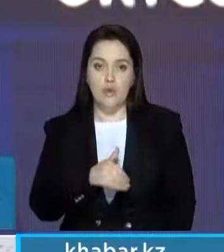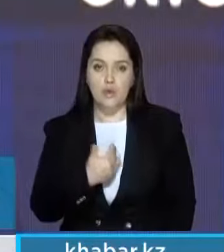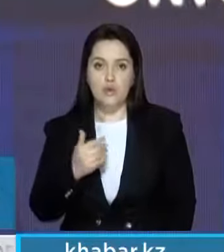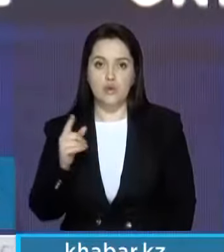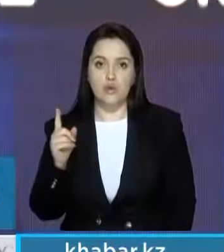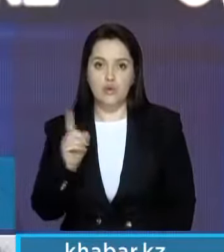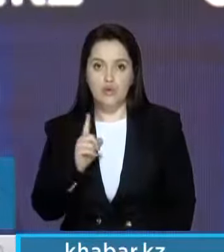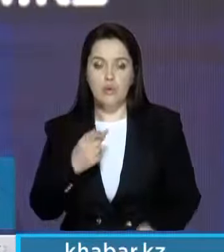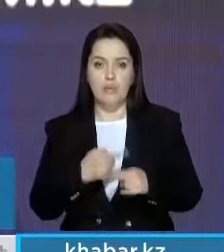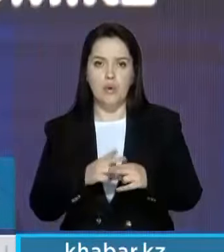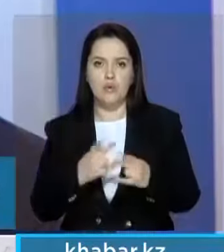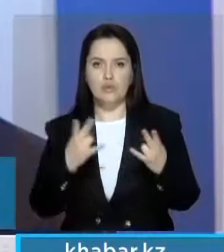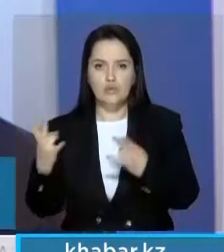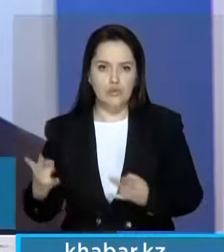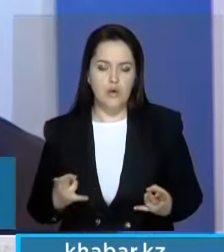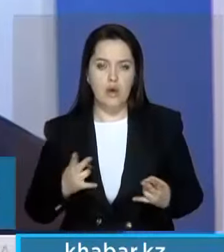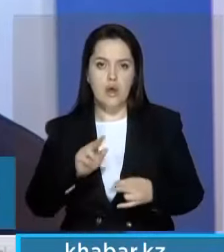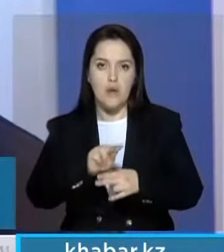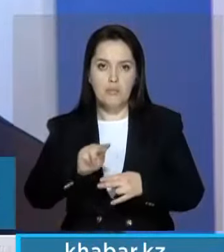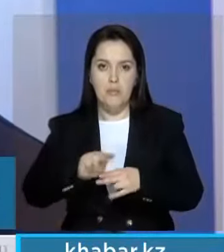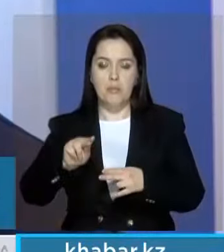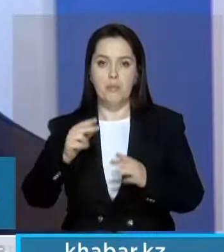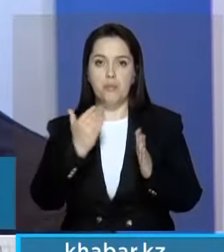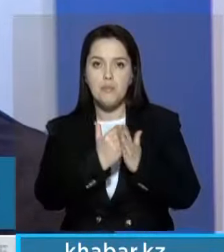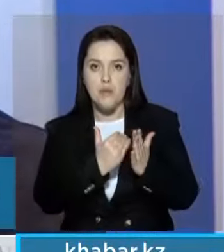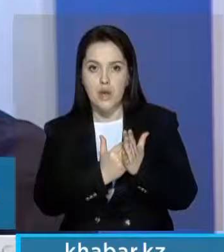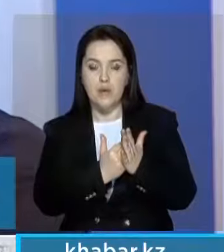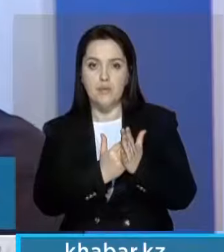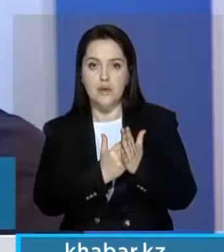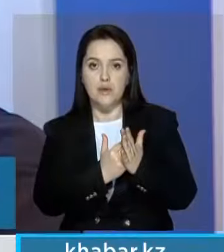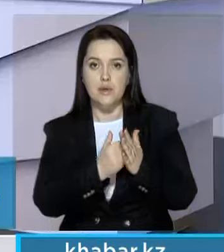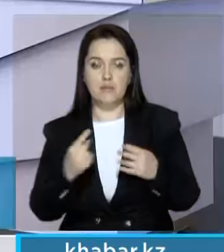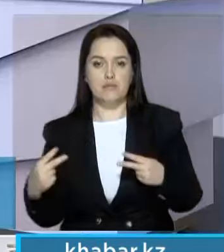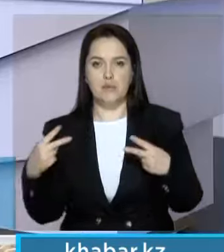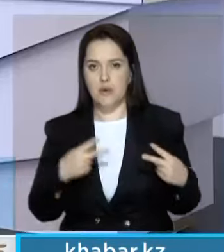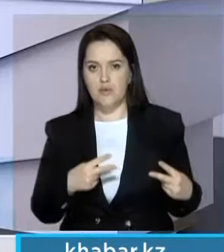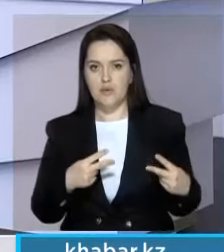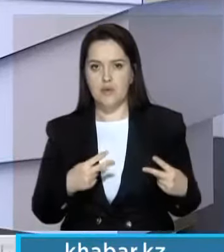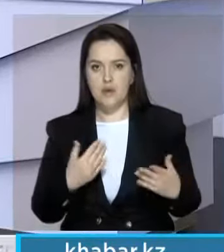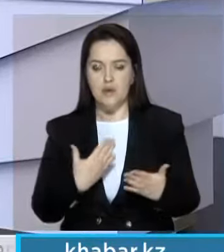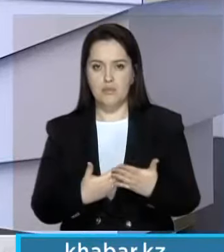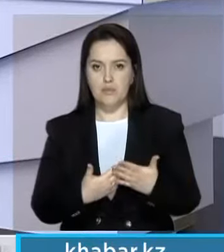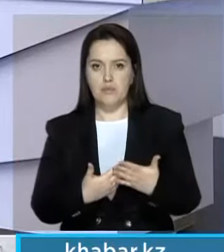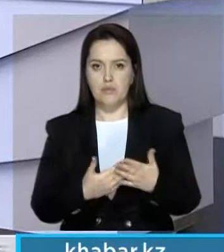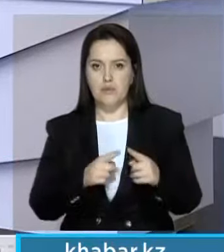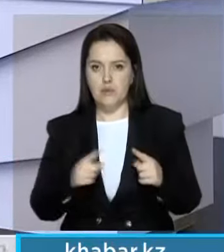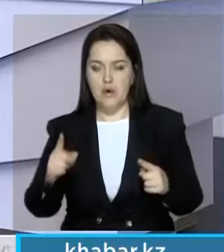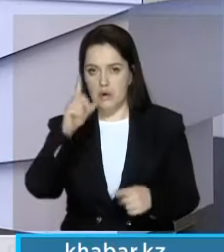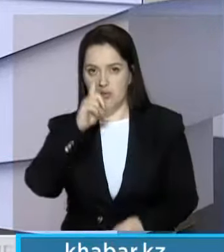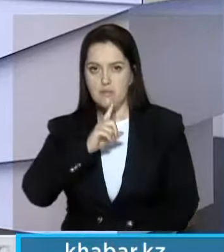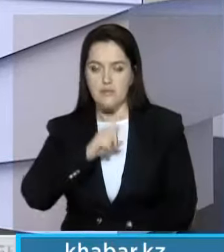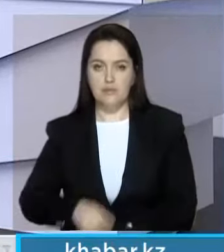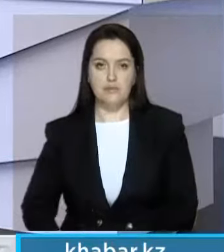именно востребованным образовательным программам данный показатель а фактически равнялся течение одного